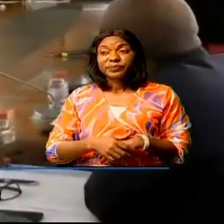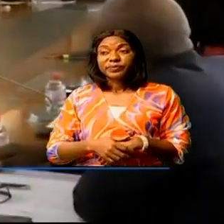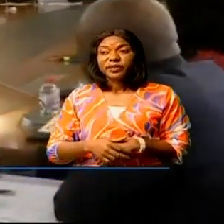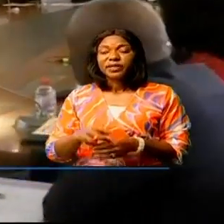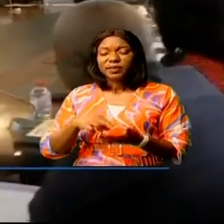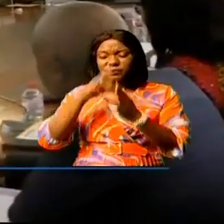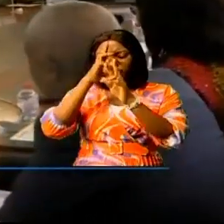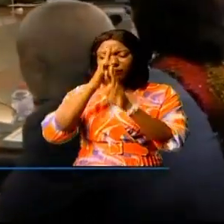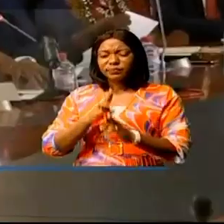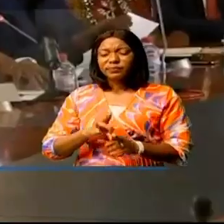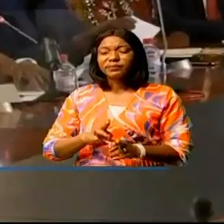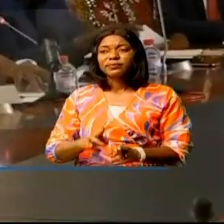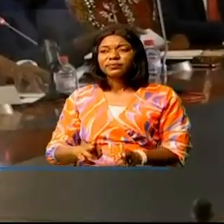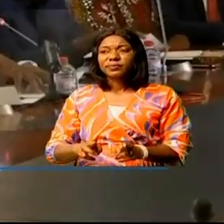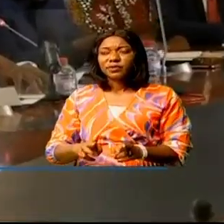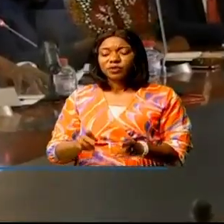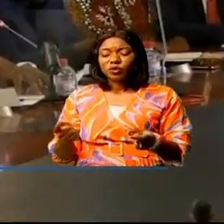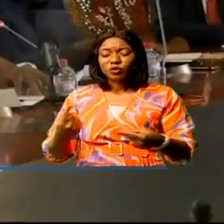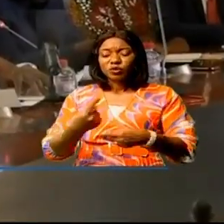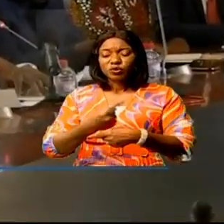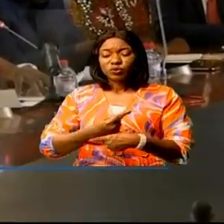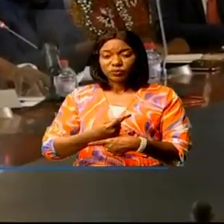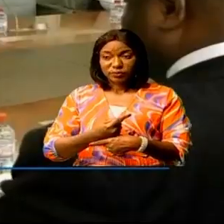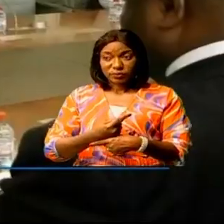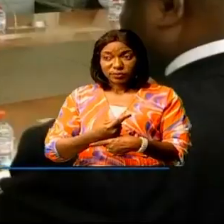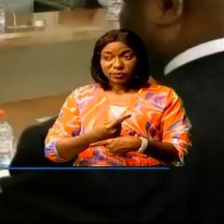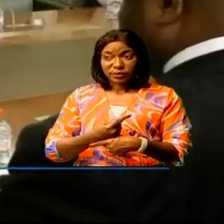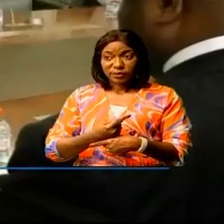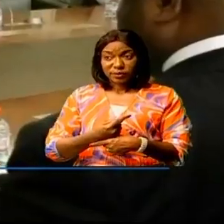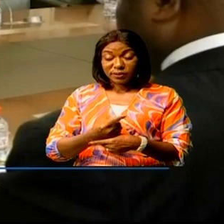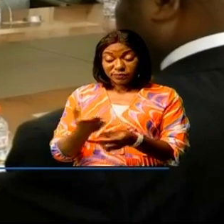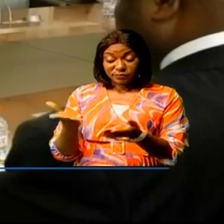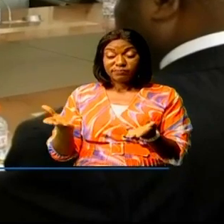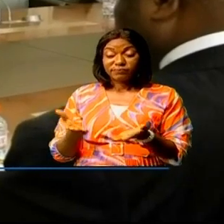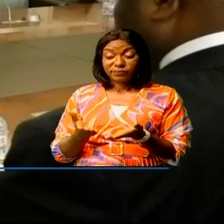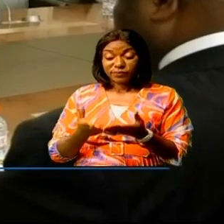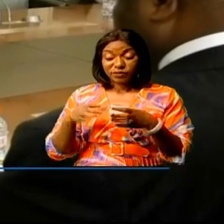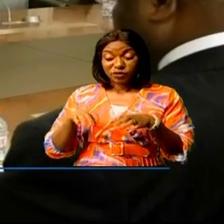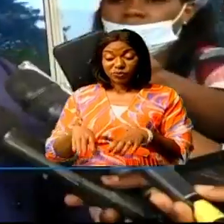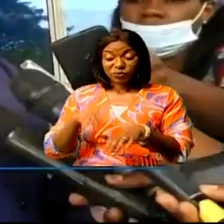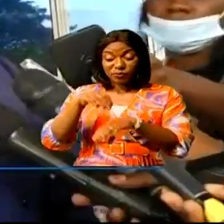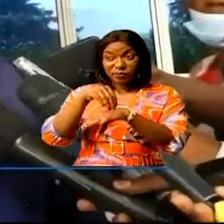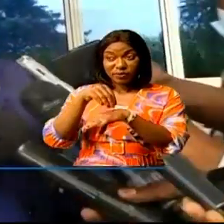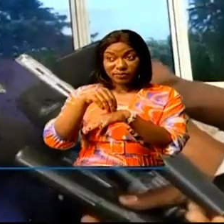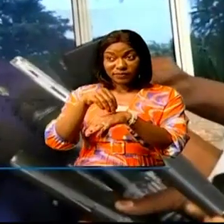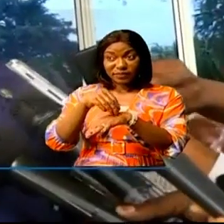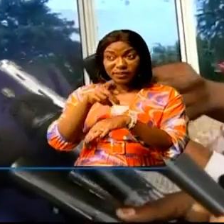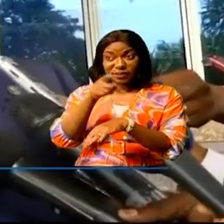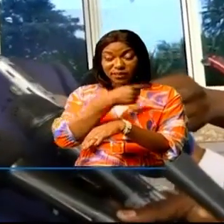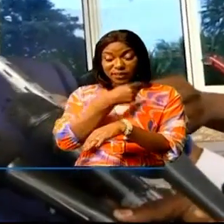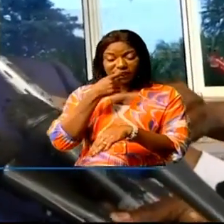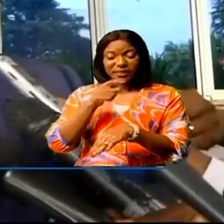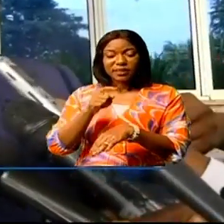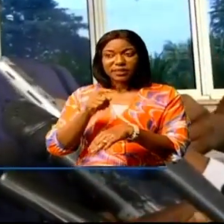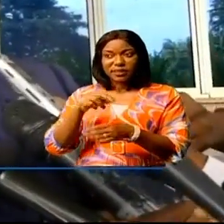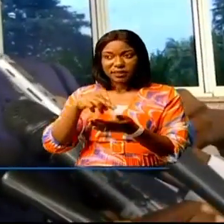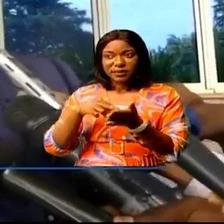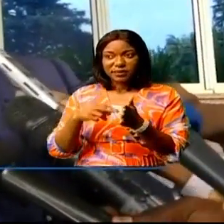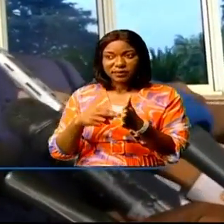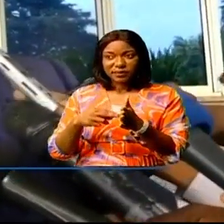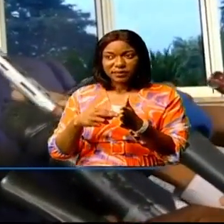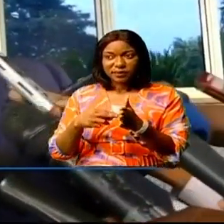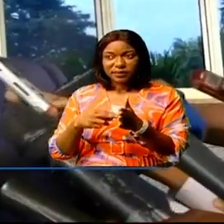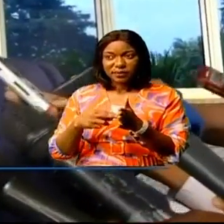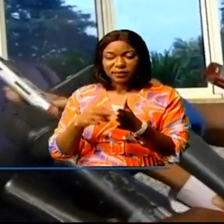d'honneur d'être aujourd'hui chez moi. Le Congo-Brazzaville, c'est chez moi. Cette fois-là,